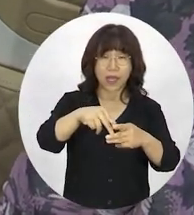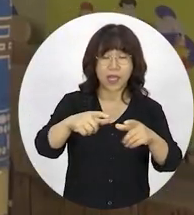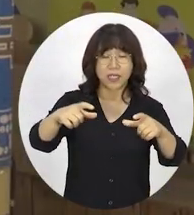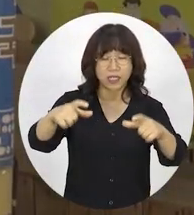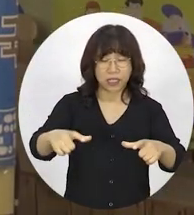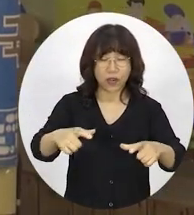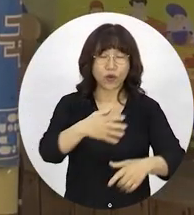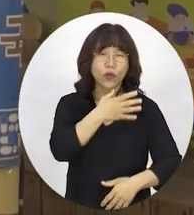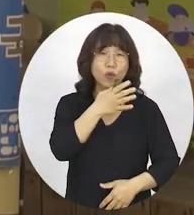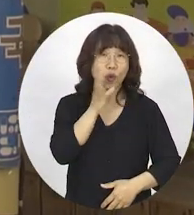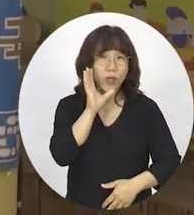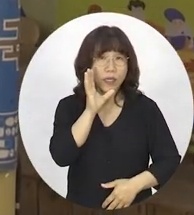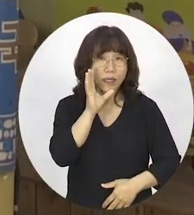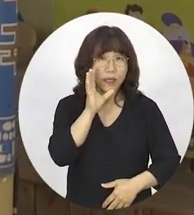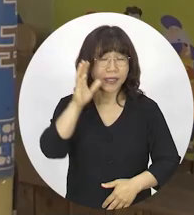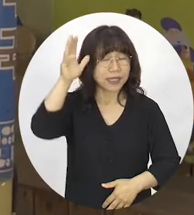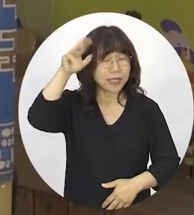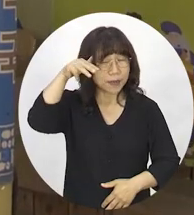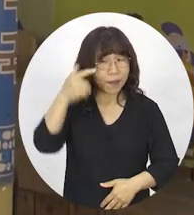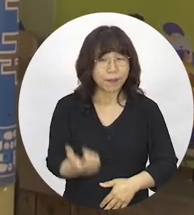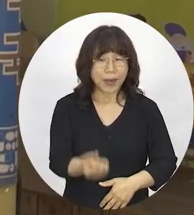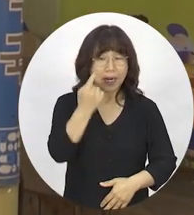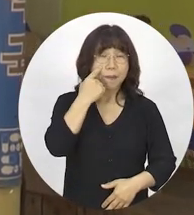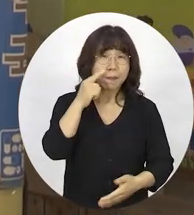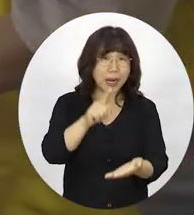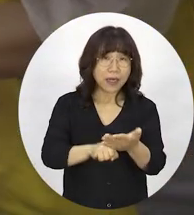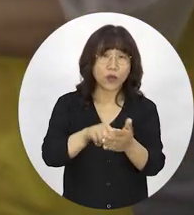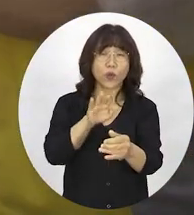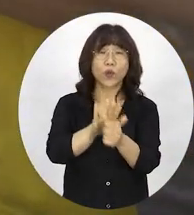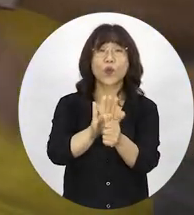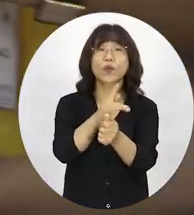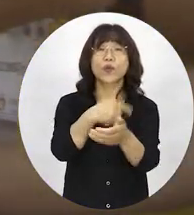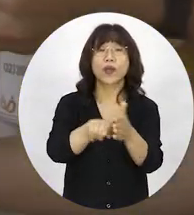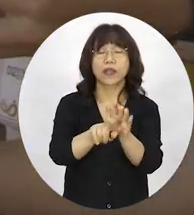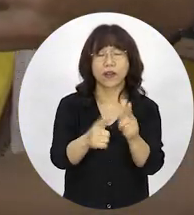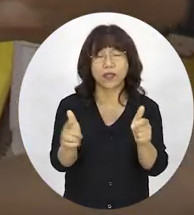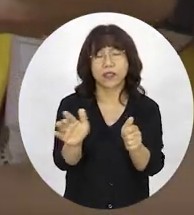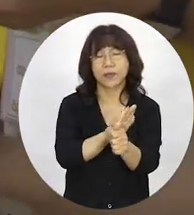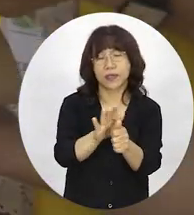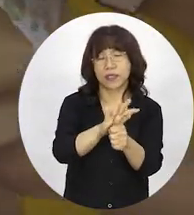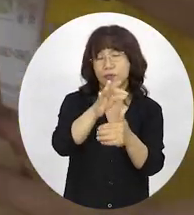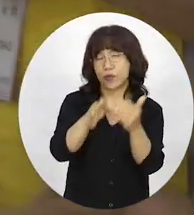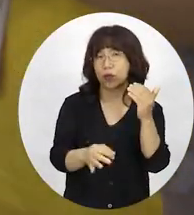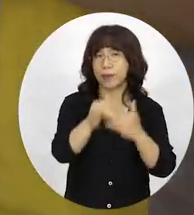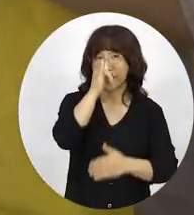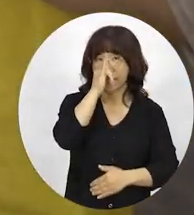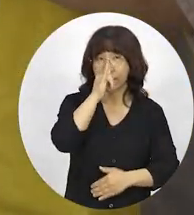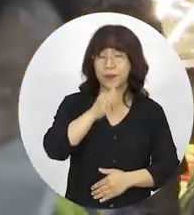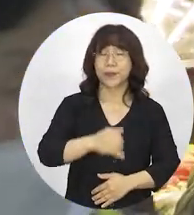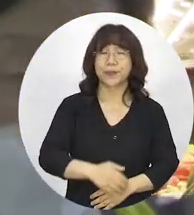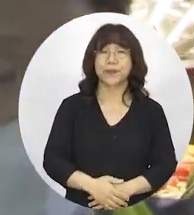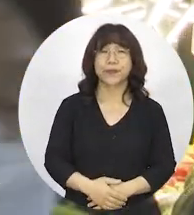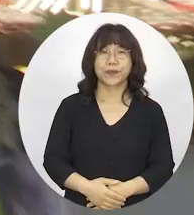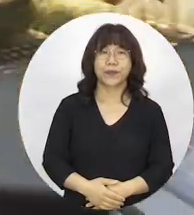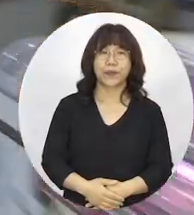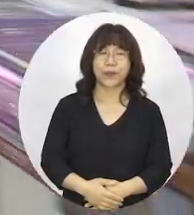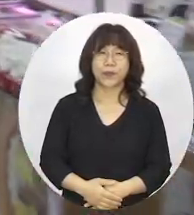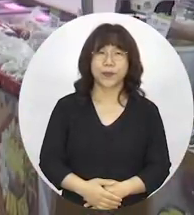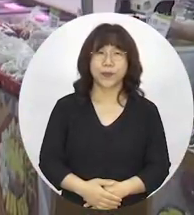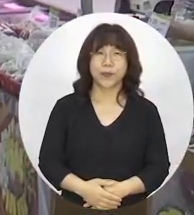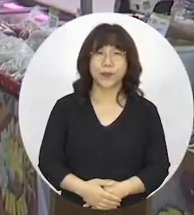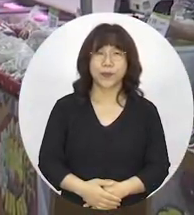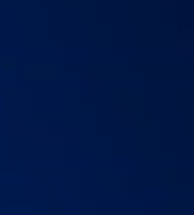치매안심센터에서는 지역 내 어르신들의 치매 조기 발견과 예방을 돕기 위한 다양한 서비스와 프로그램을 펼치고 있습니다.